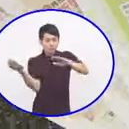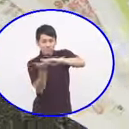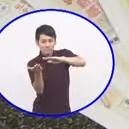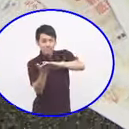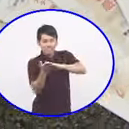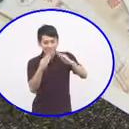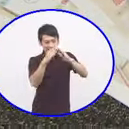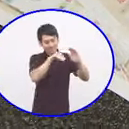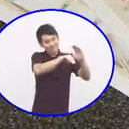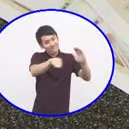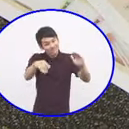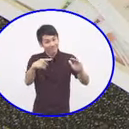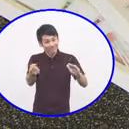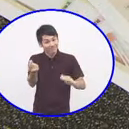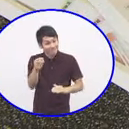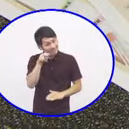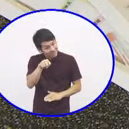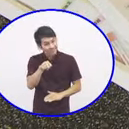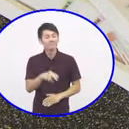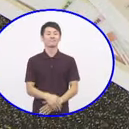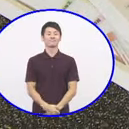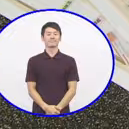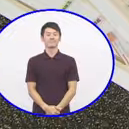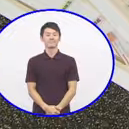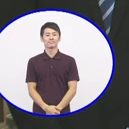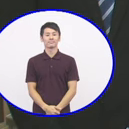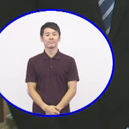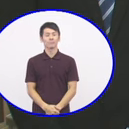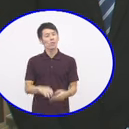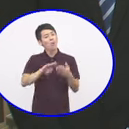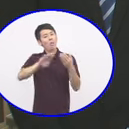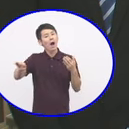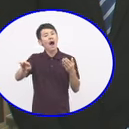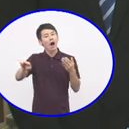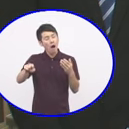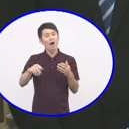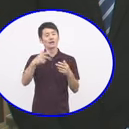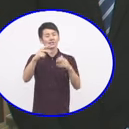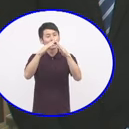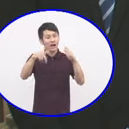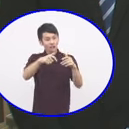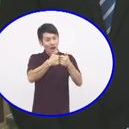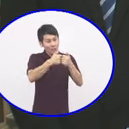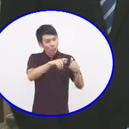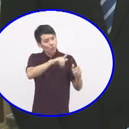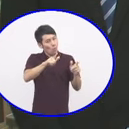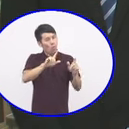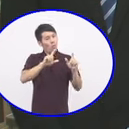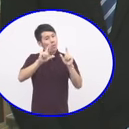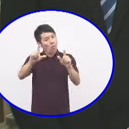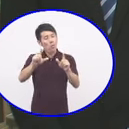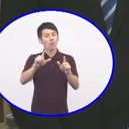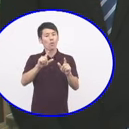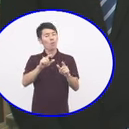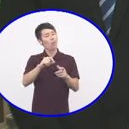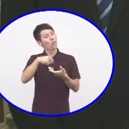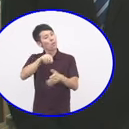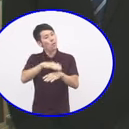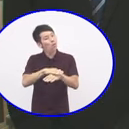で皆さんのご家庭に配っています。 他にはどのようにして司会のことを伝えているんです